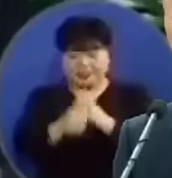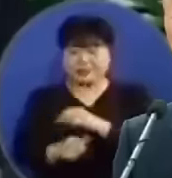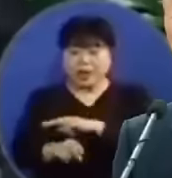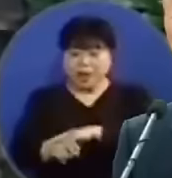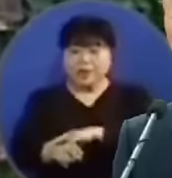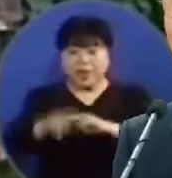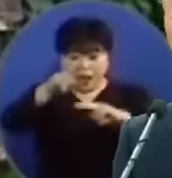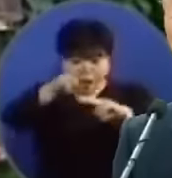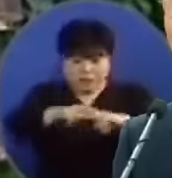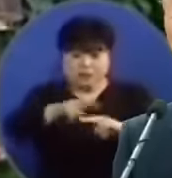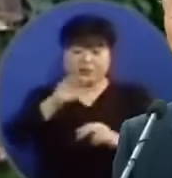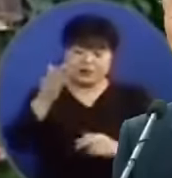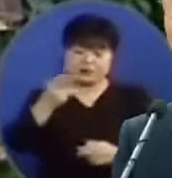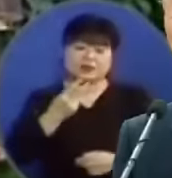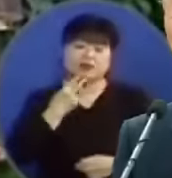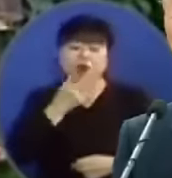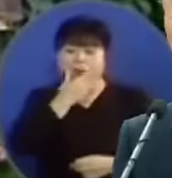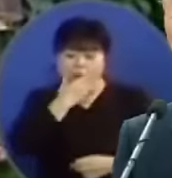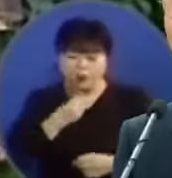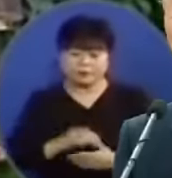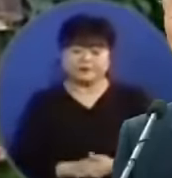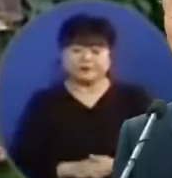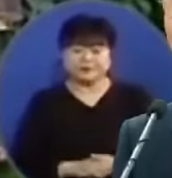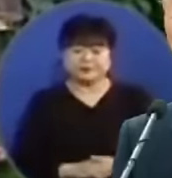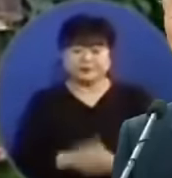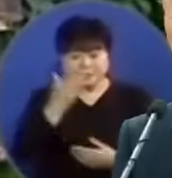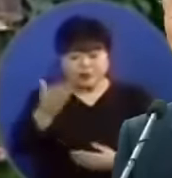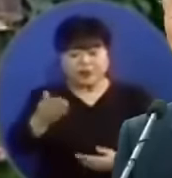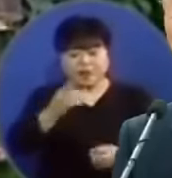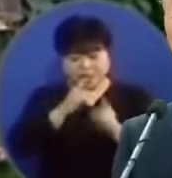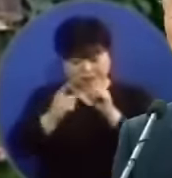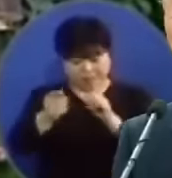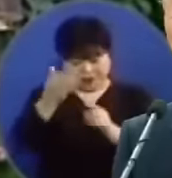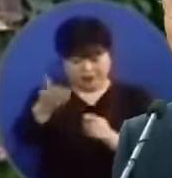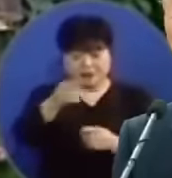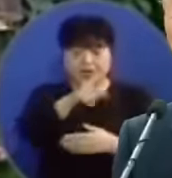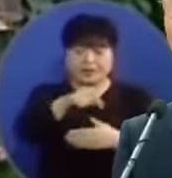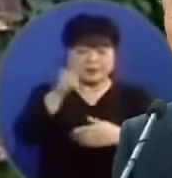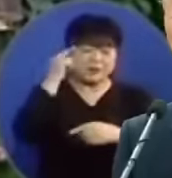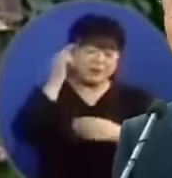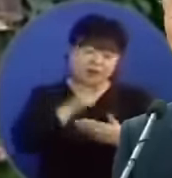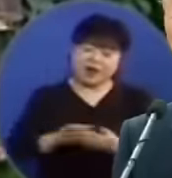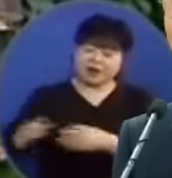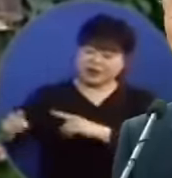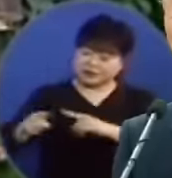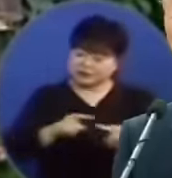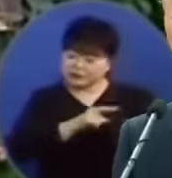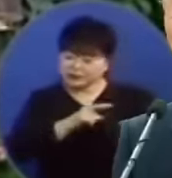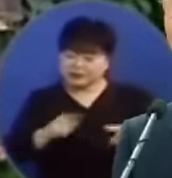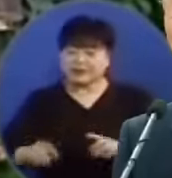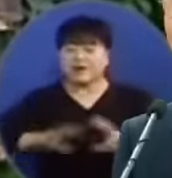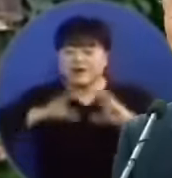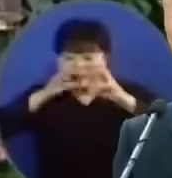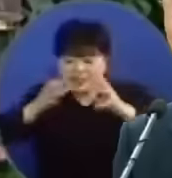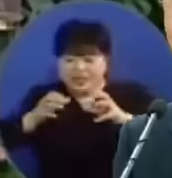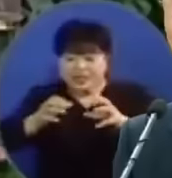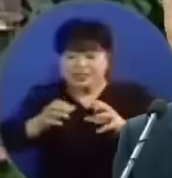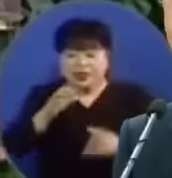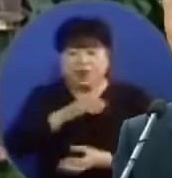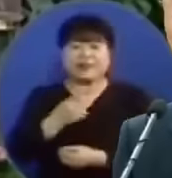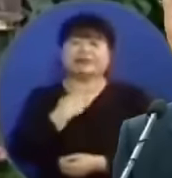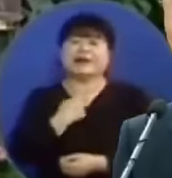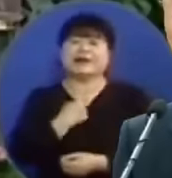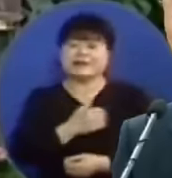앉으신 것입니다. 요한복음 16장 33절에 이것을 너희에게 이르는 것은 너희로 내 안에서 평안을 누리게 하려함이라. 세상에서 너희가 환난을